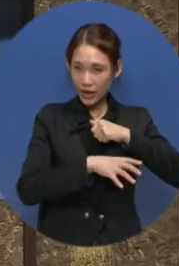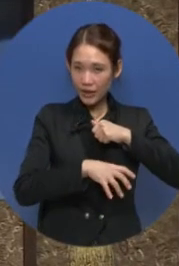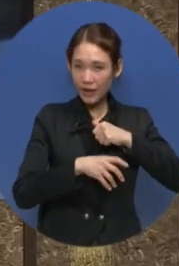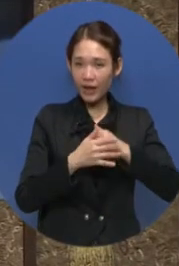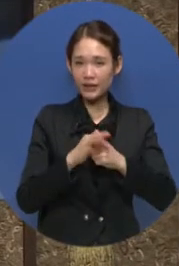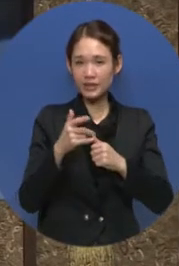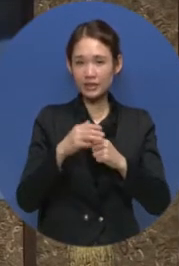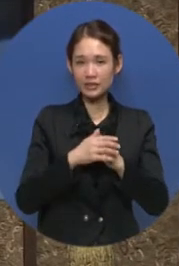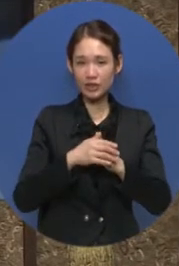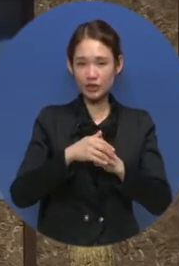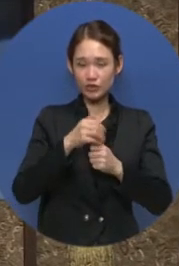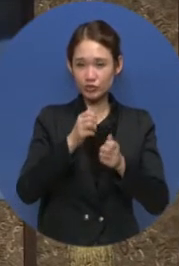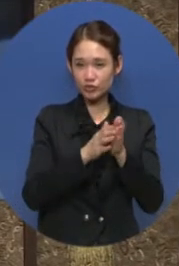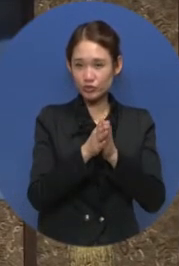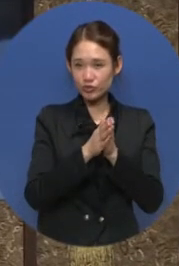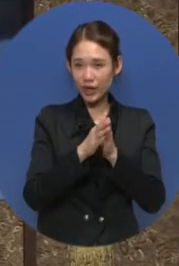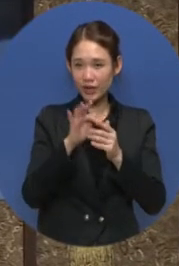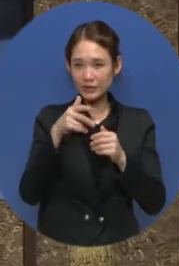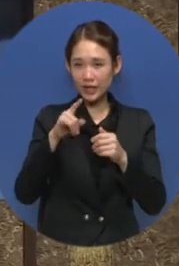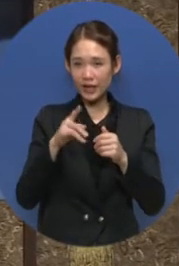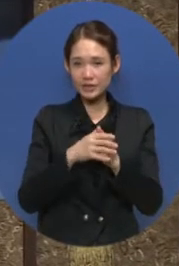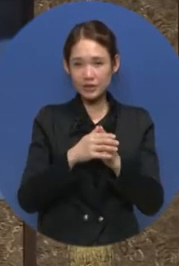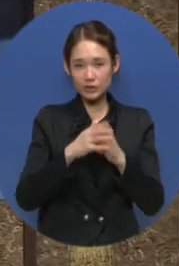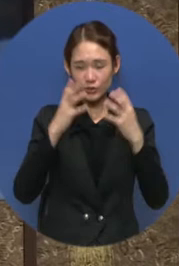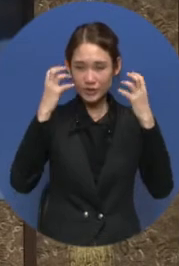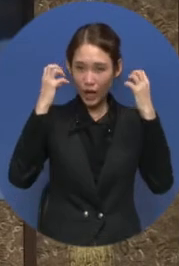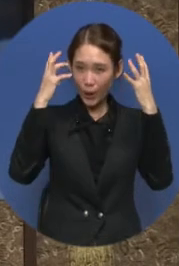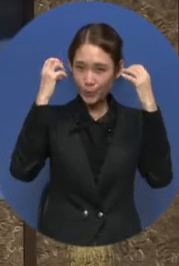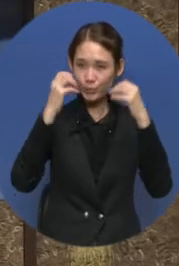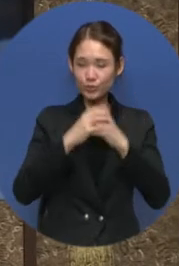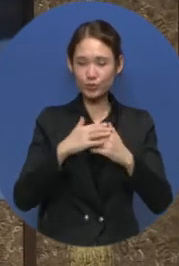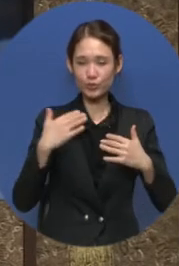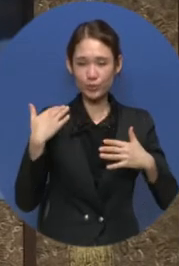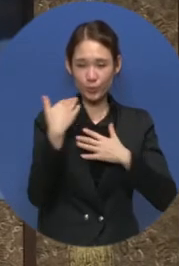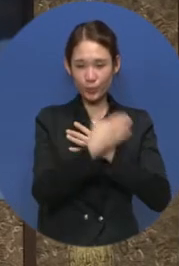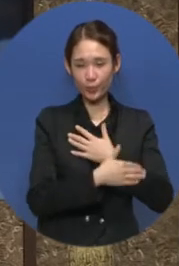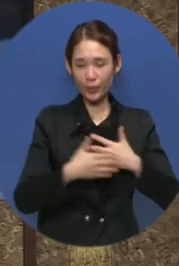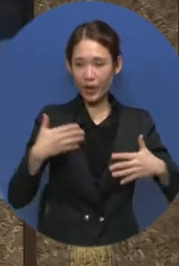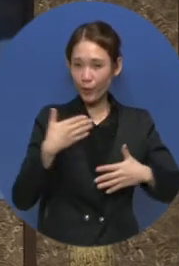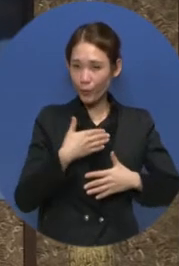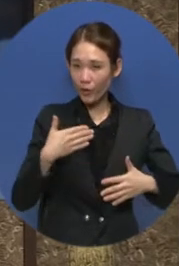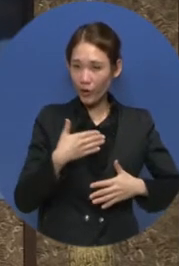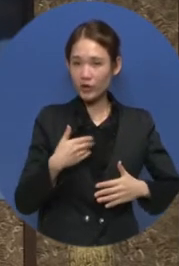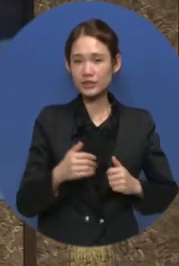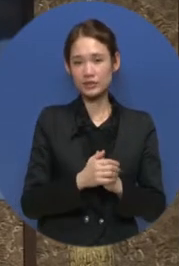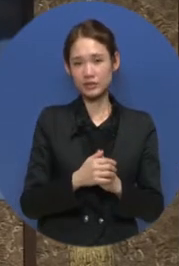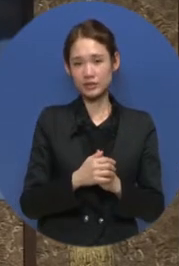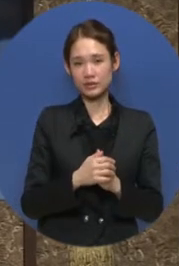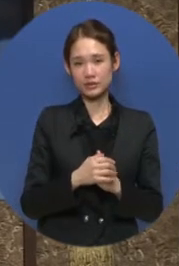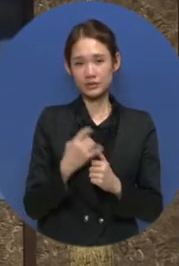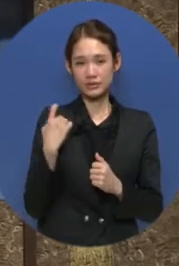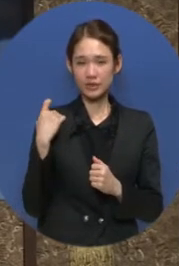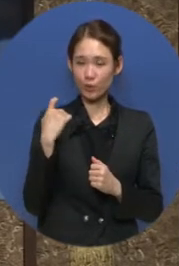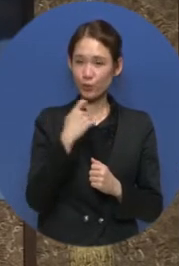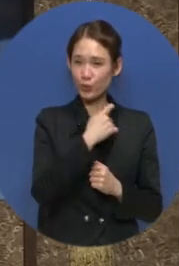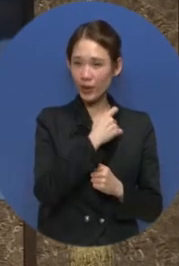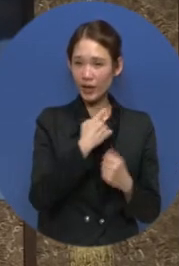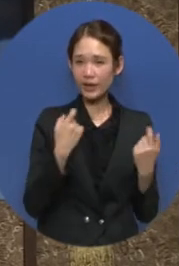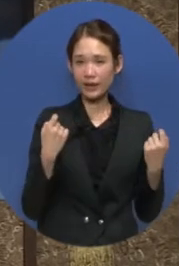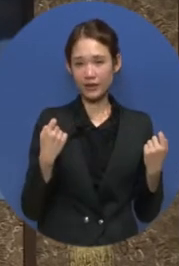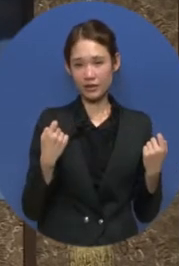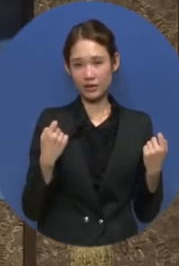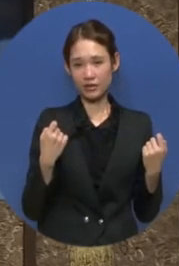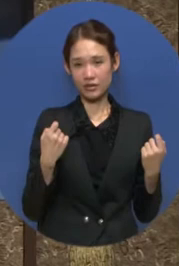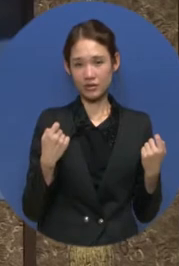뭐 주방 세제라든가 예. 또 샴푸, 바디워시, 네. 또 이제 향균 슈프레이 같은 거